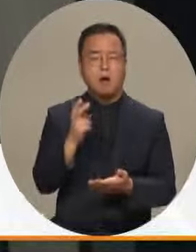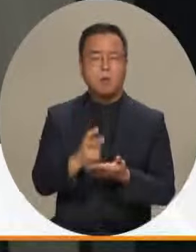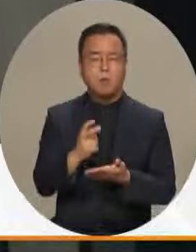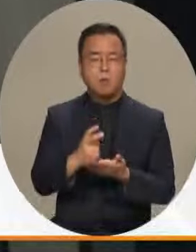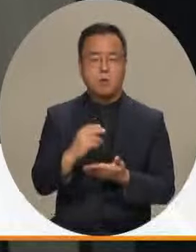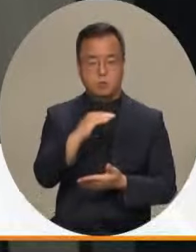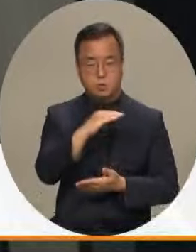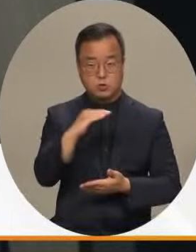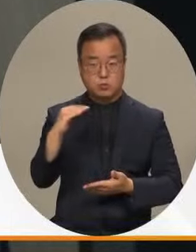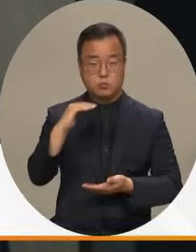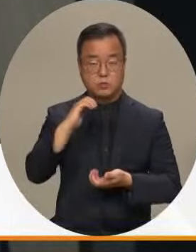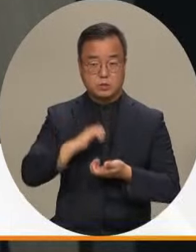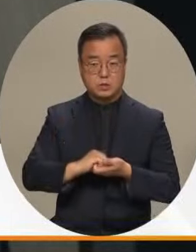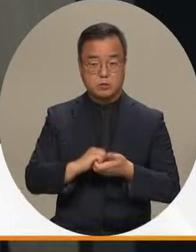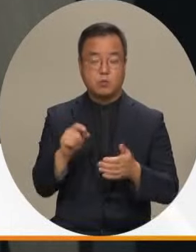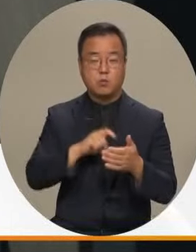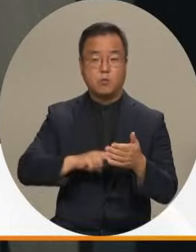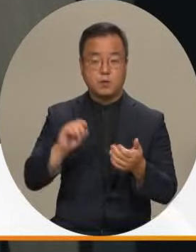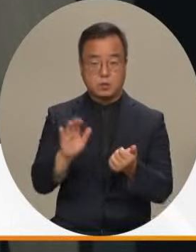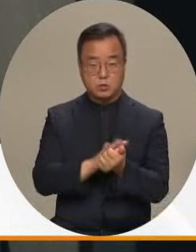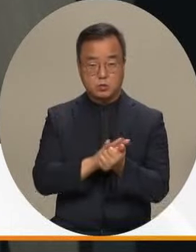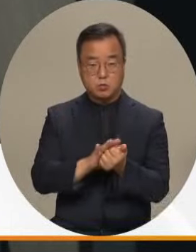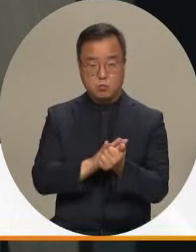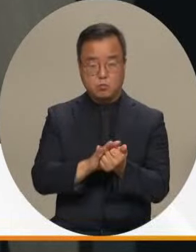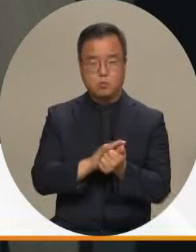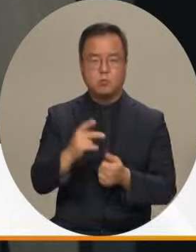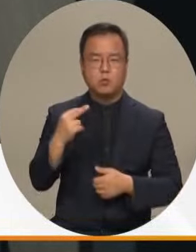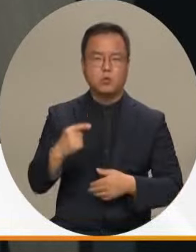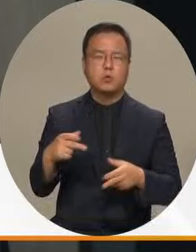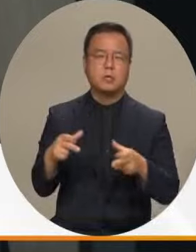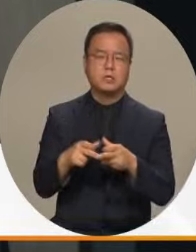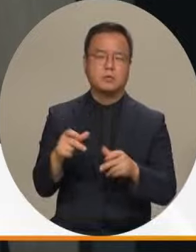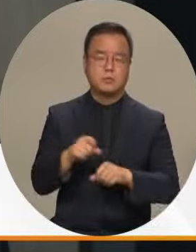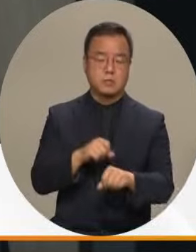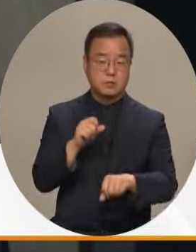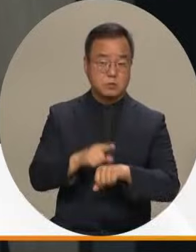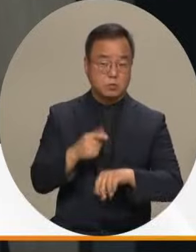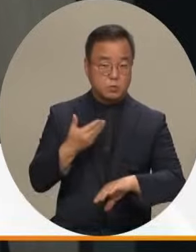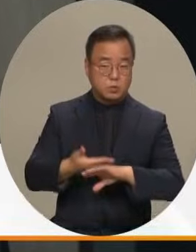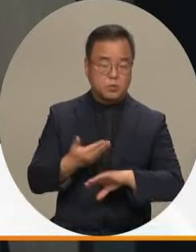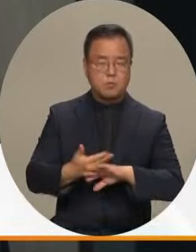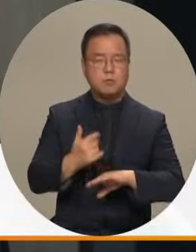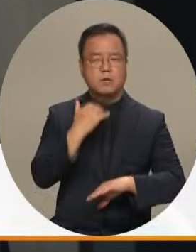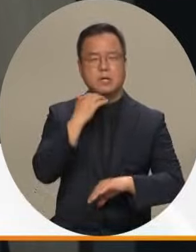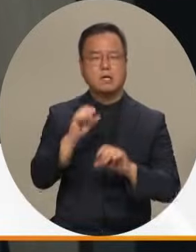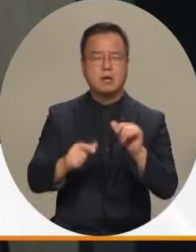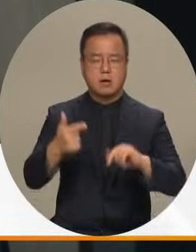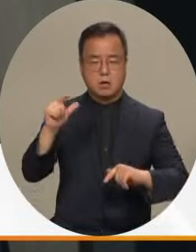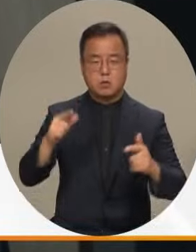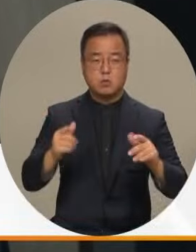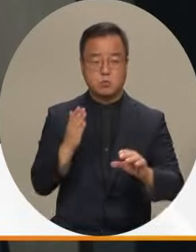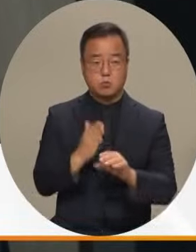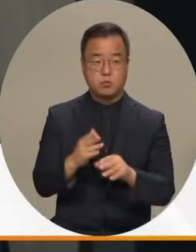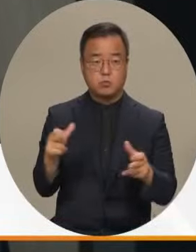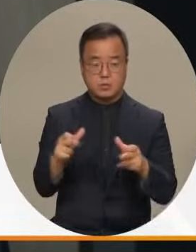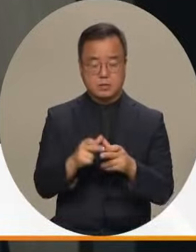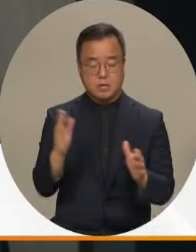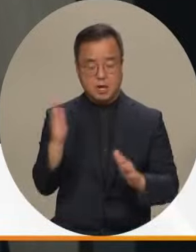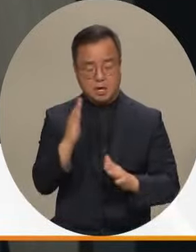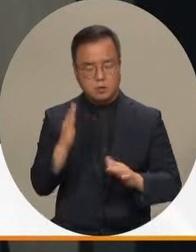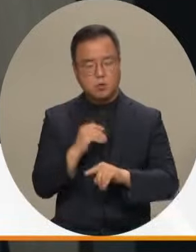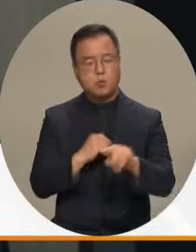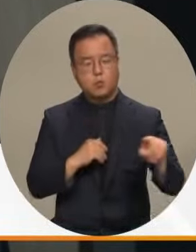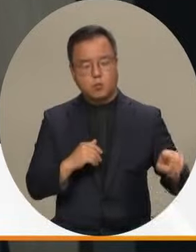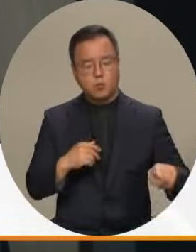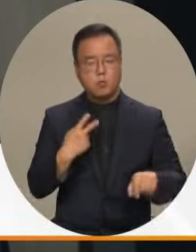그 규정 안에서 돌본다고 하더라도 각기 장애 특성도 다르고 연령이 다른 이런 장애 학생들을 교사 한 명이